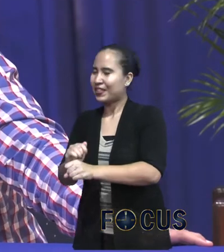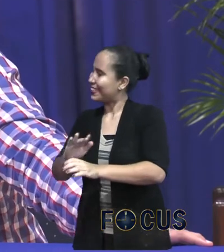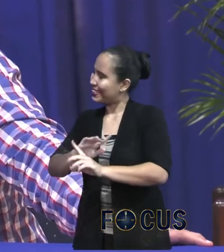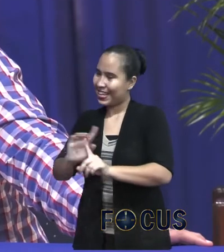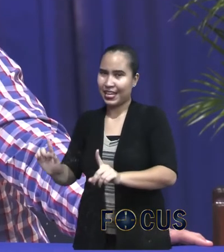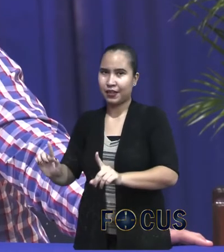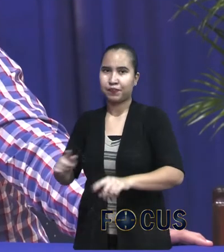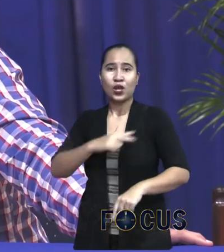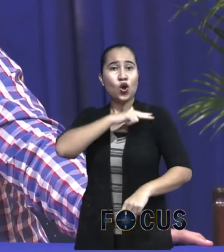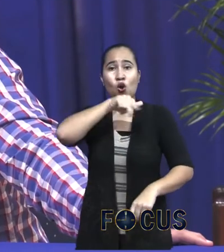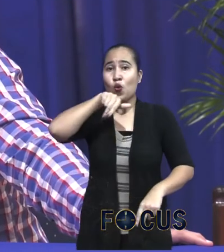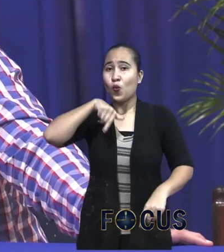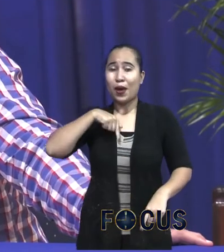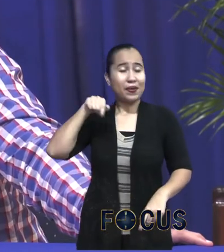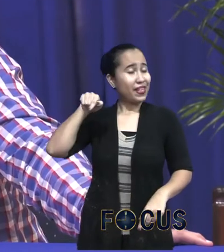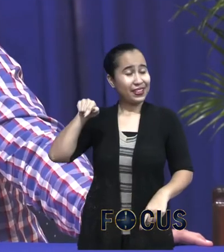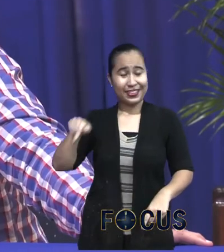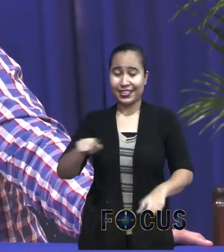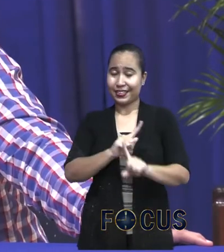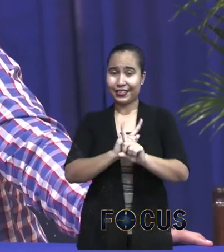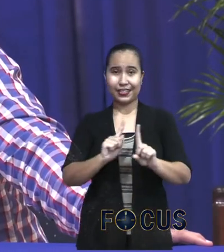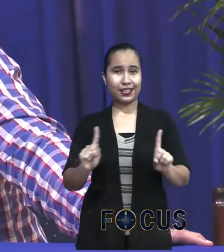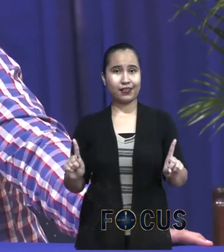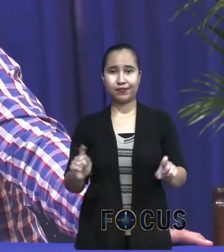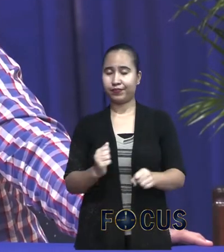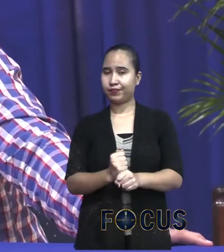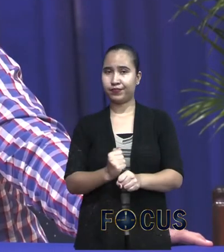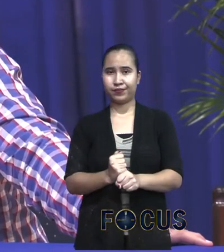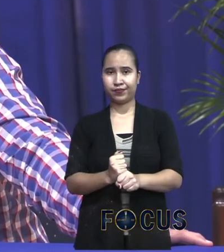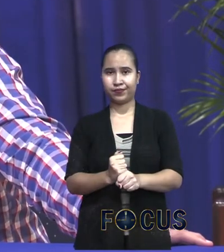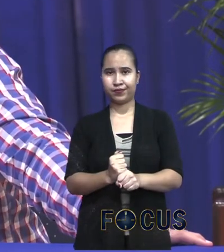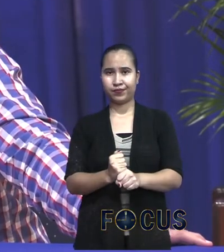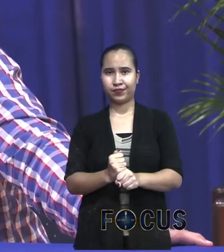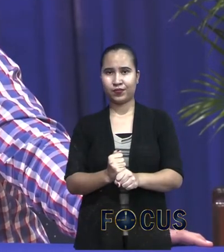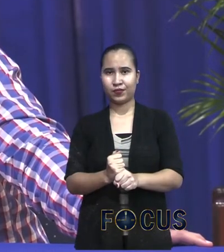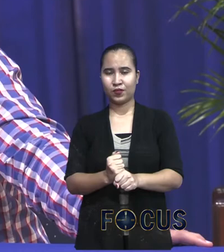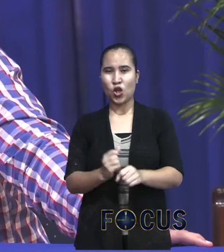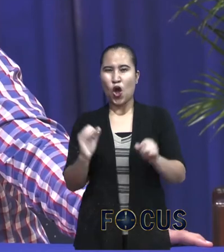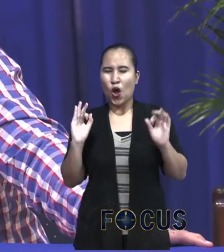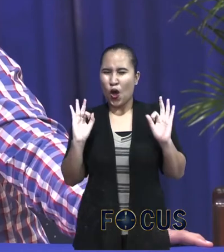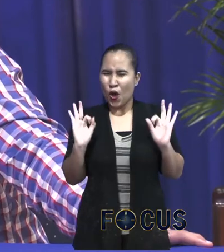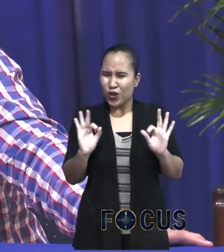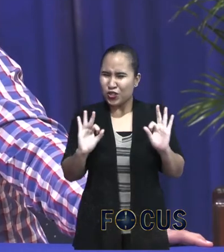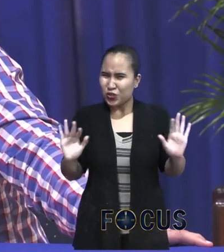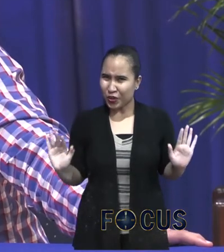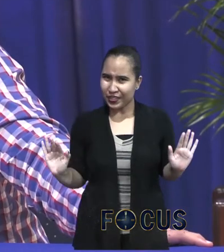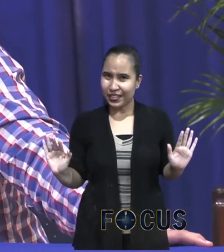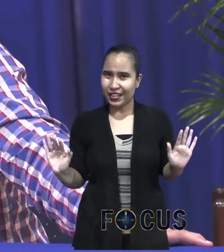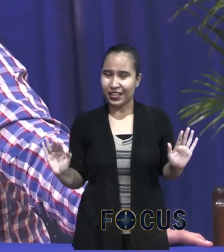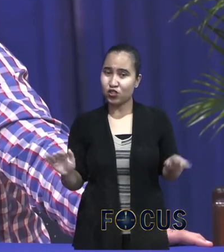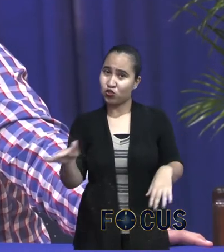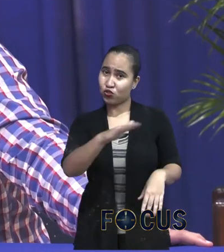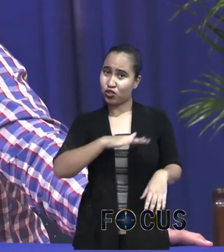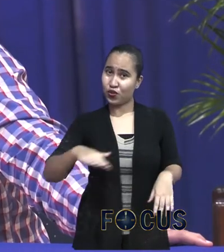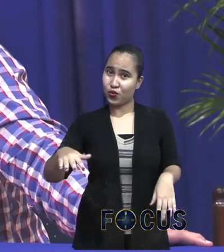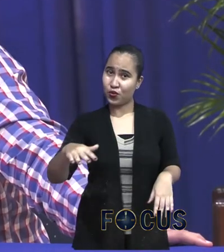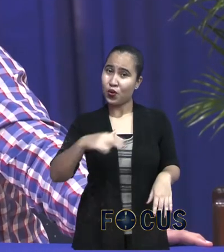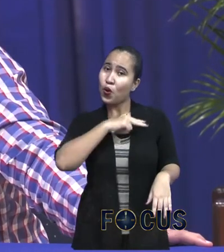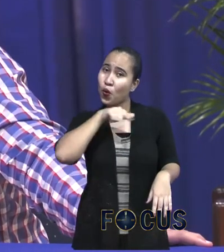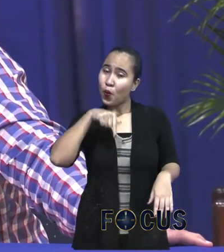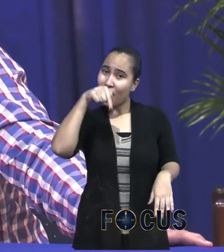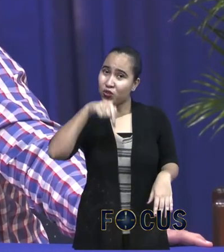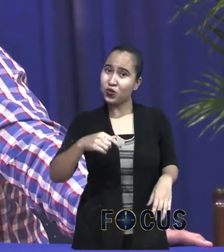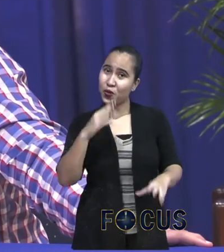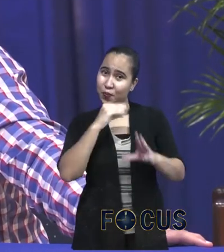dat niet te doen. Met andere woorden, een uitzonderingstoestand waarover we nu praten, dat is aan de